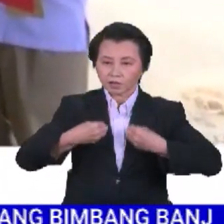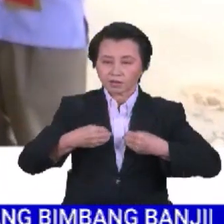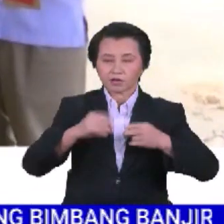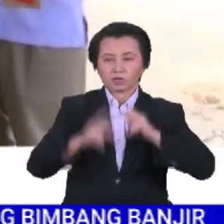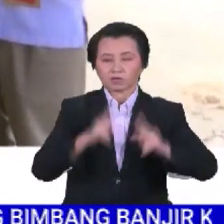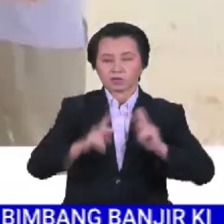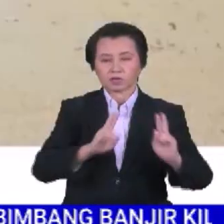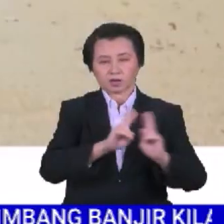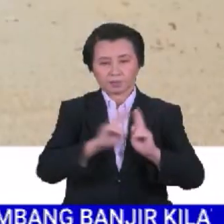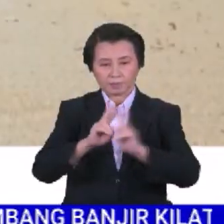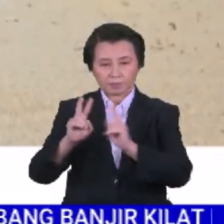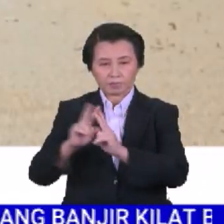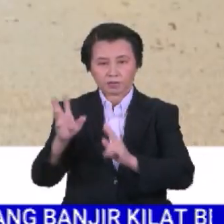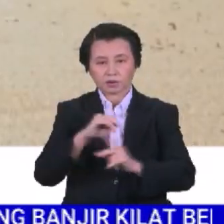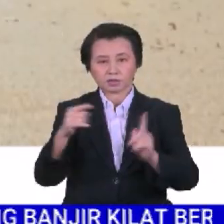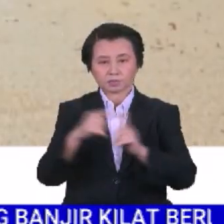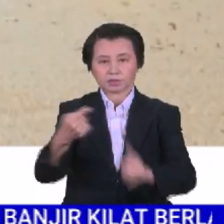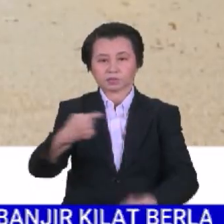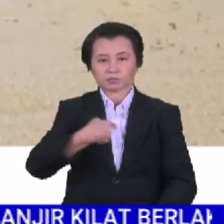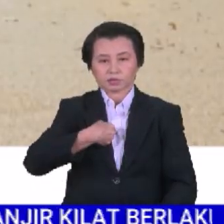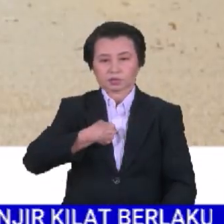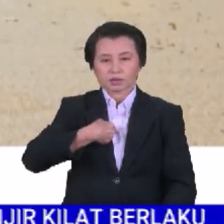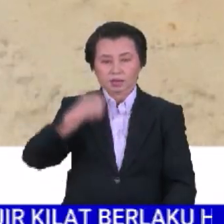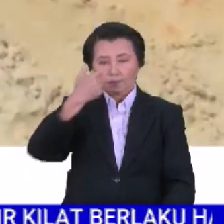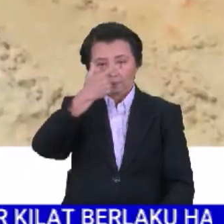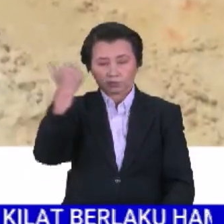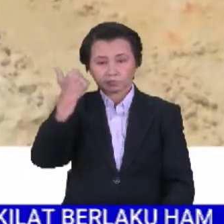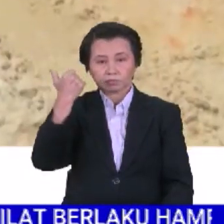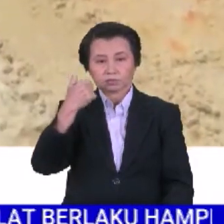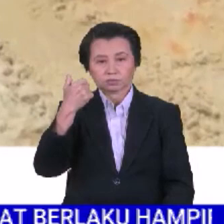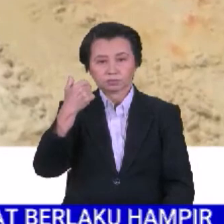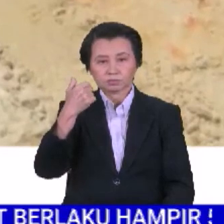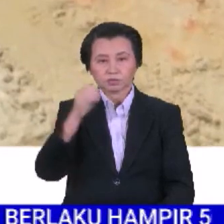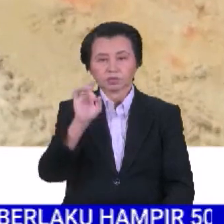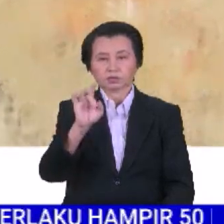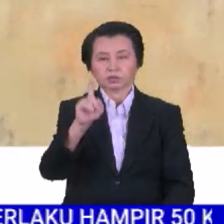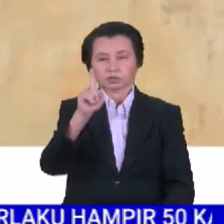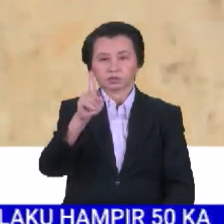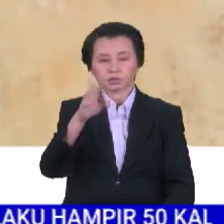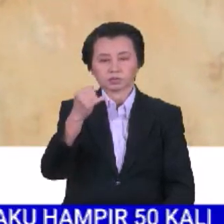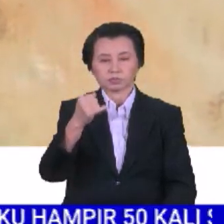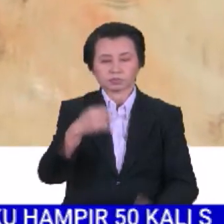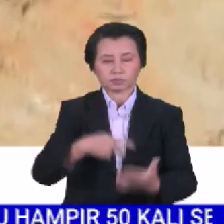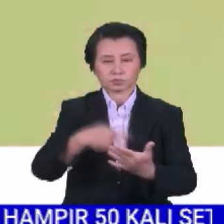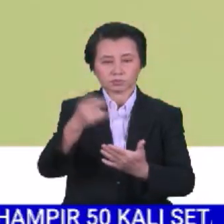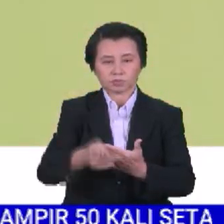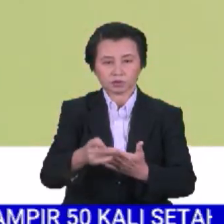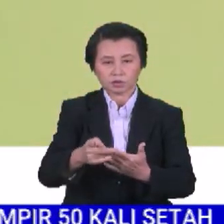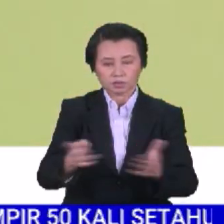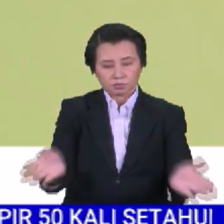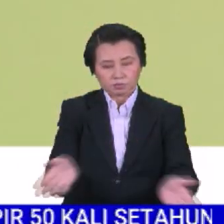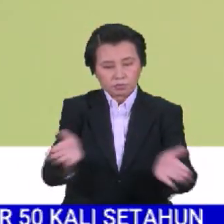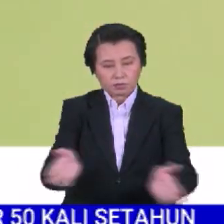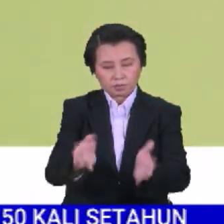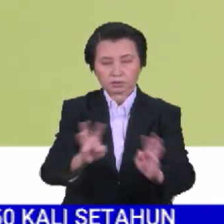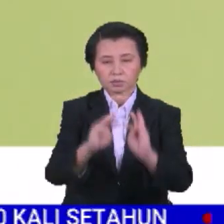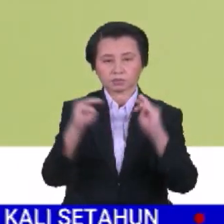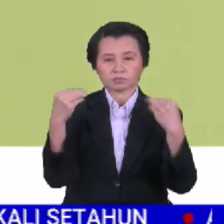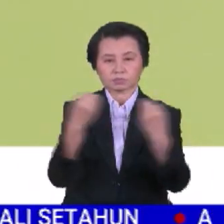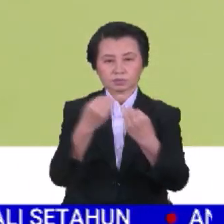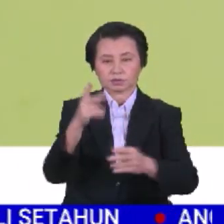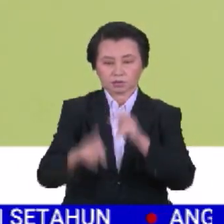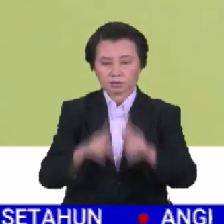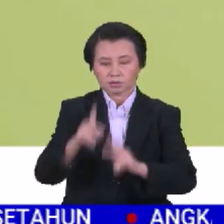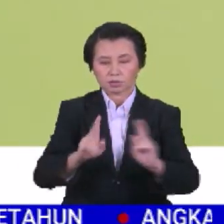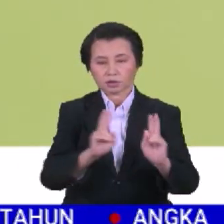Kampung dan juga kepada saya karena sebagai satu inisiatif menggalakkan kepada masyarakat dan juga